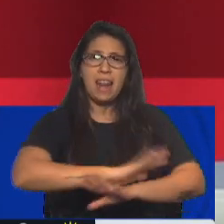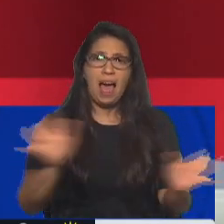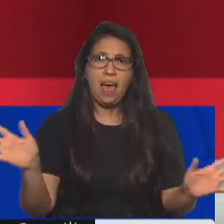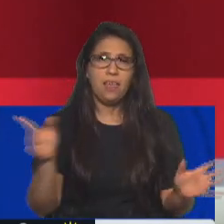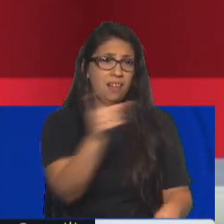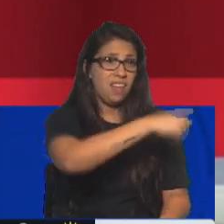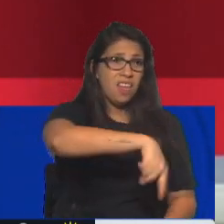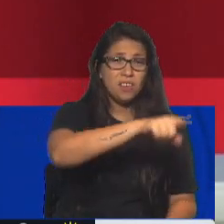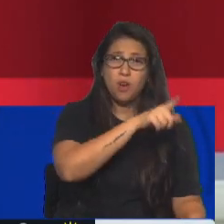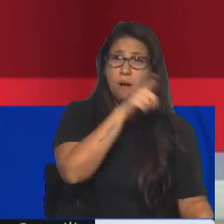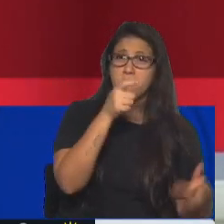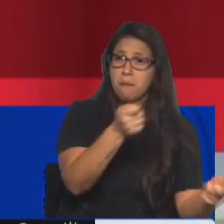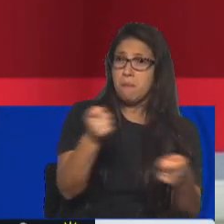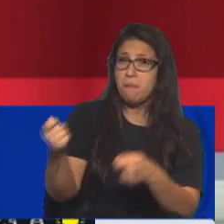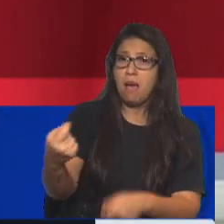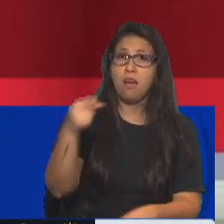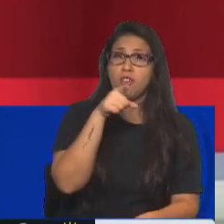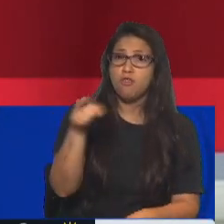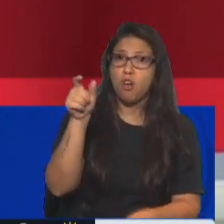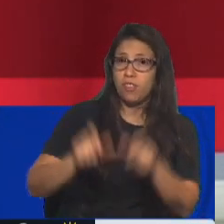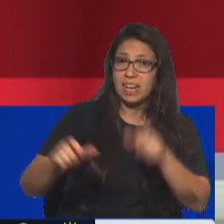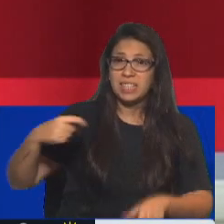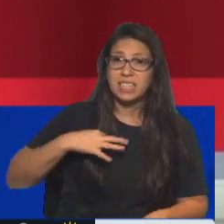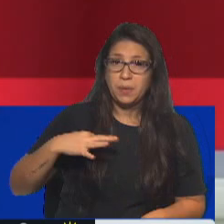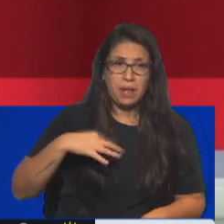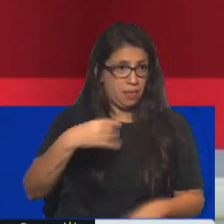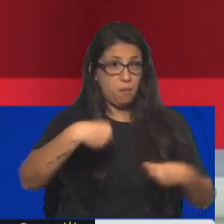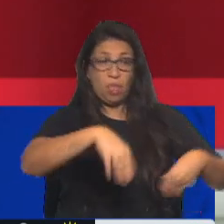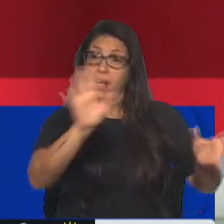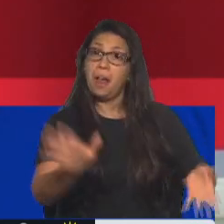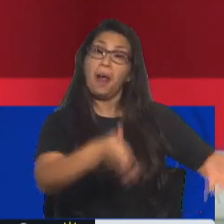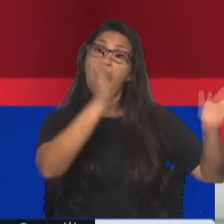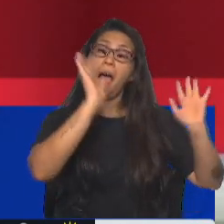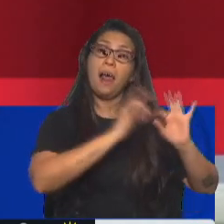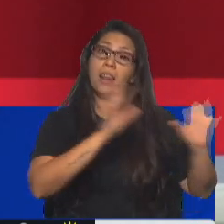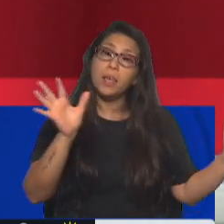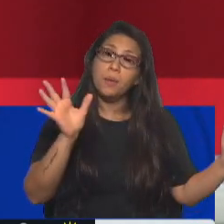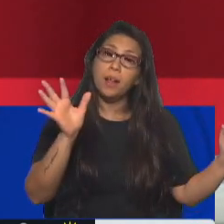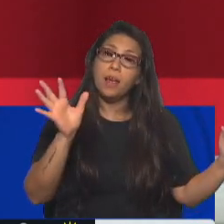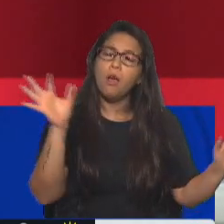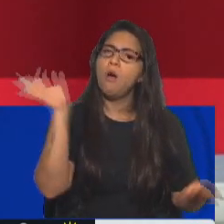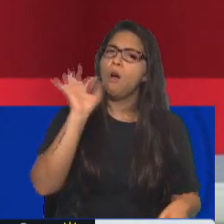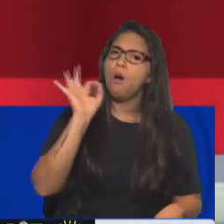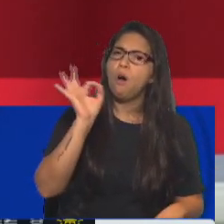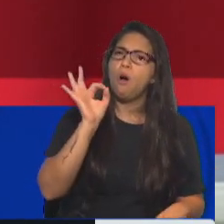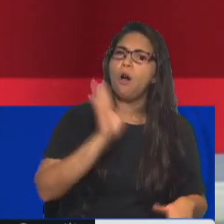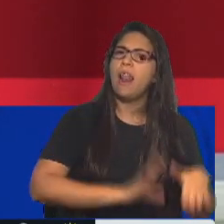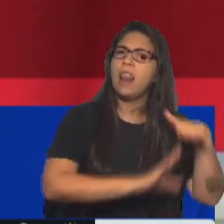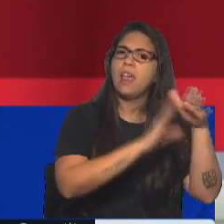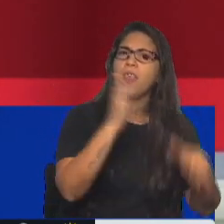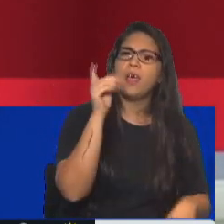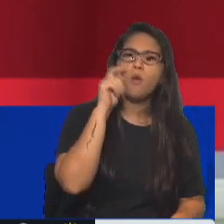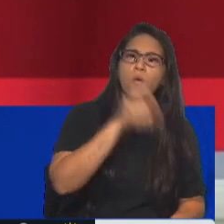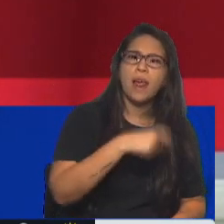совершили массу преступлений против мирных граждан. Или украинское руководство даст